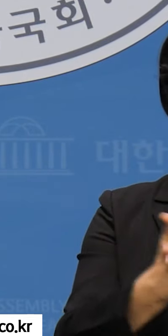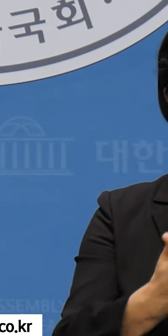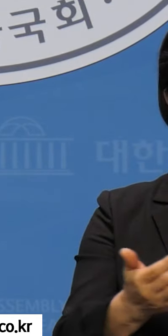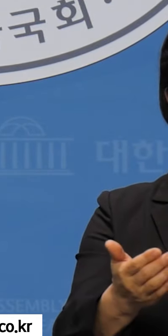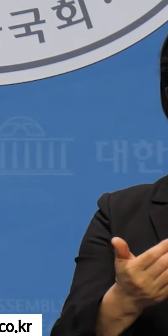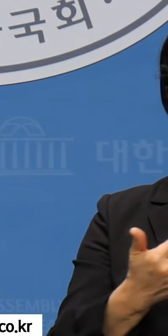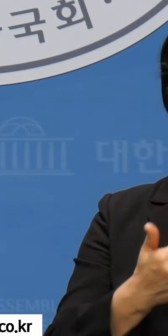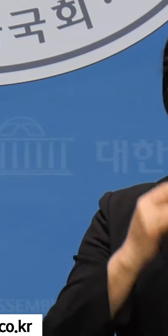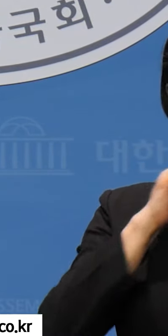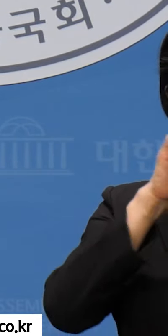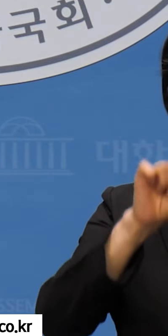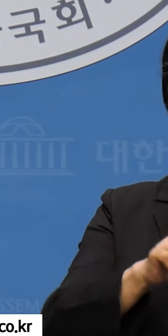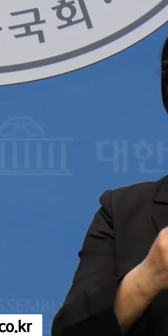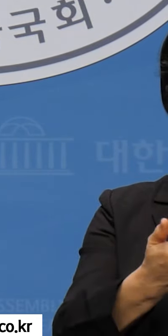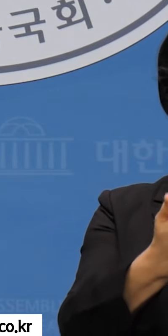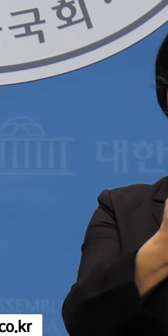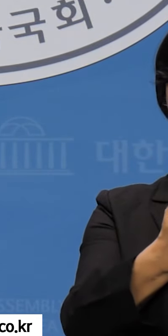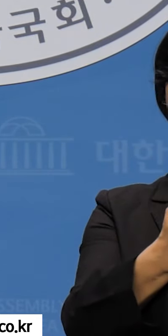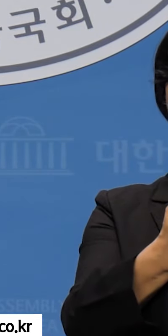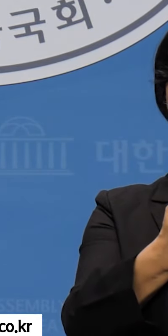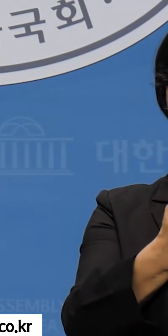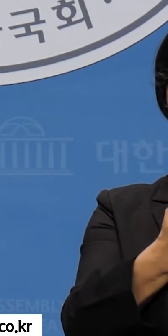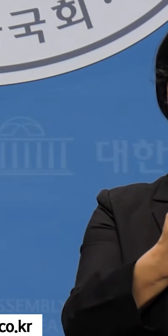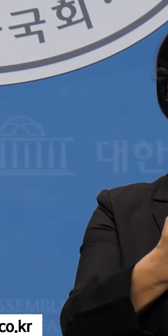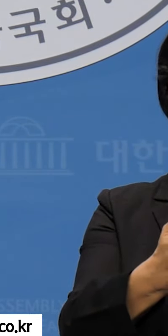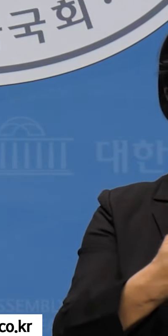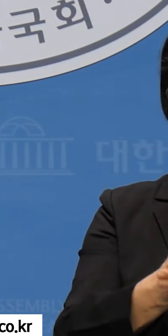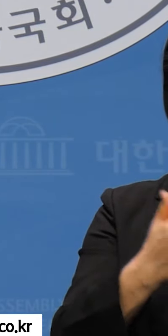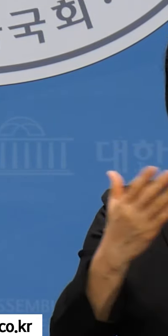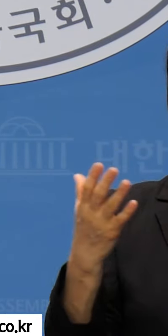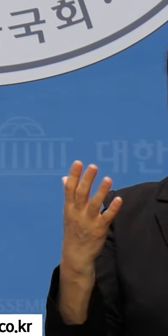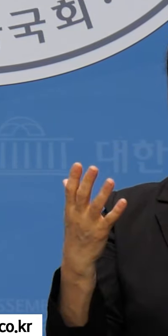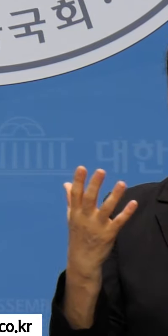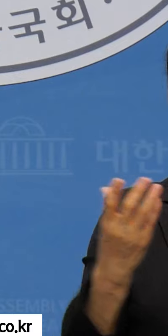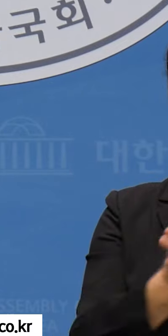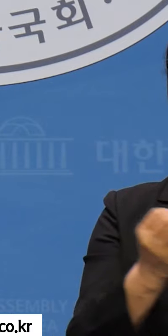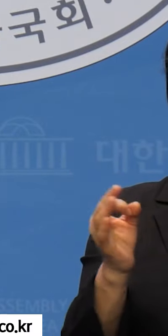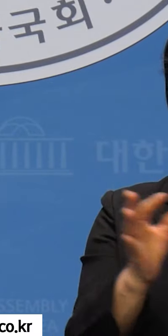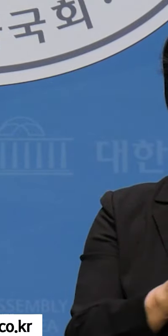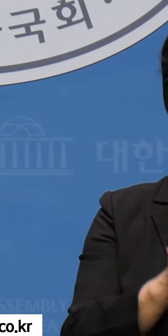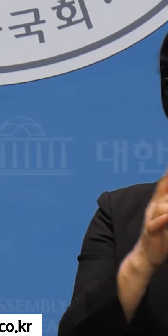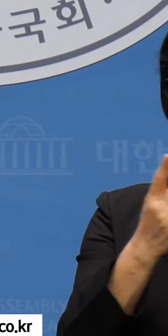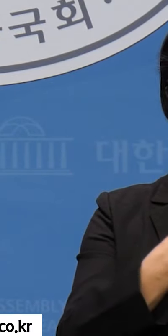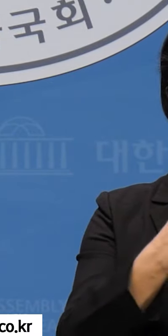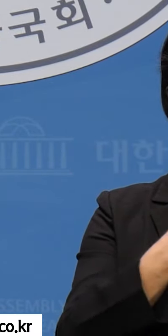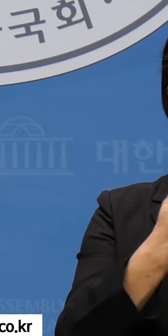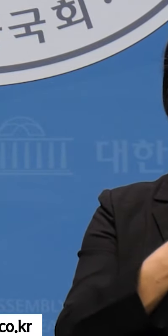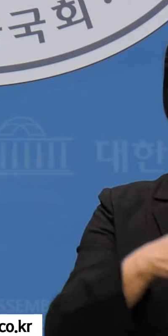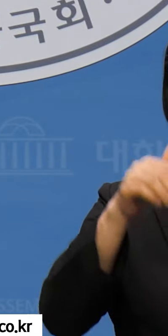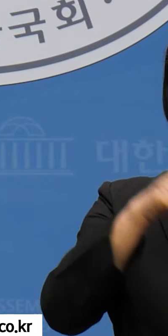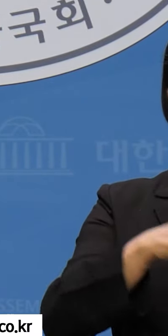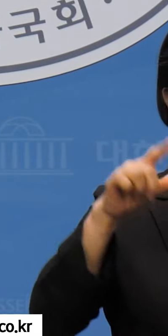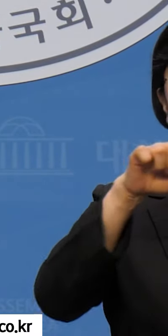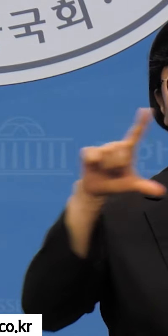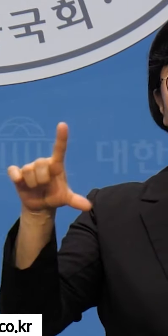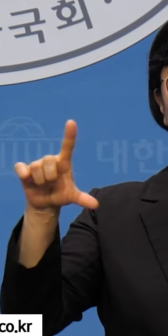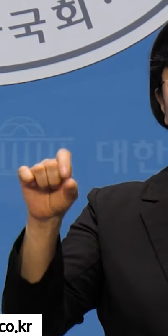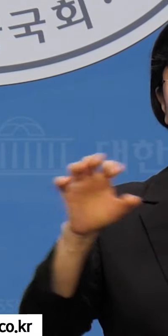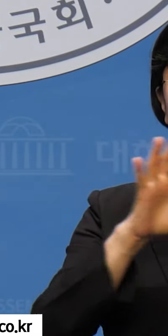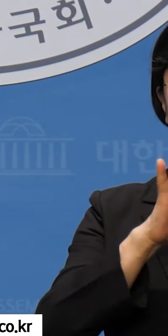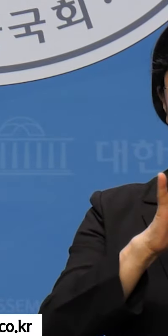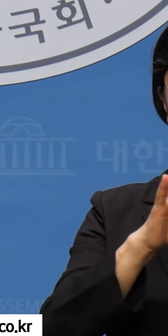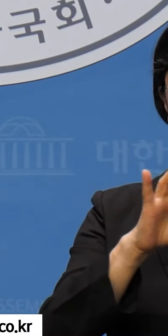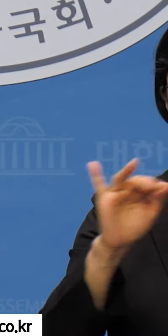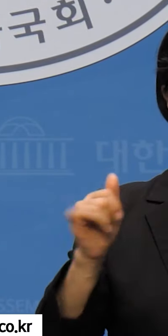미연에 의심받을 일을 아예 잘라버리는 것입니다. 첫째로 투표 용지에